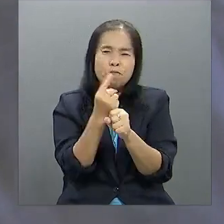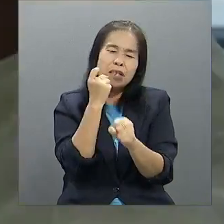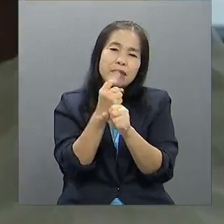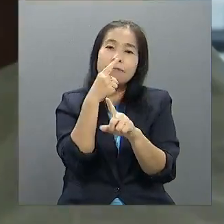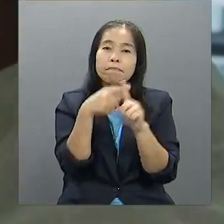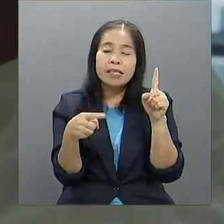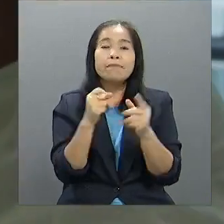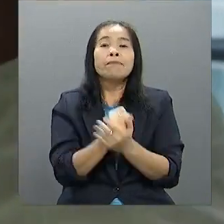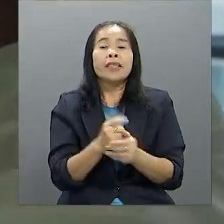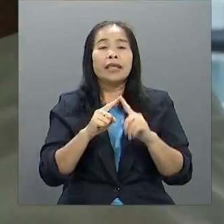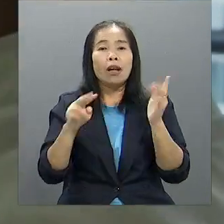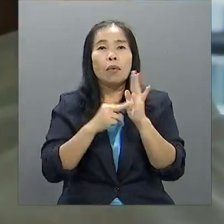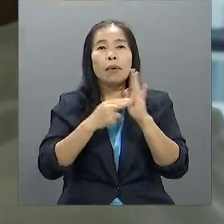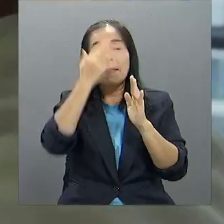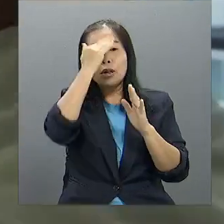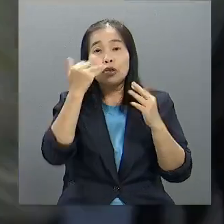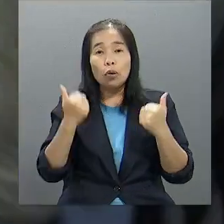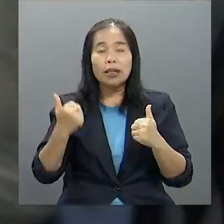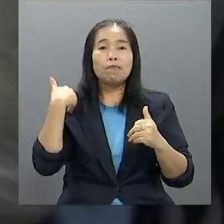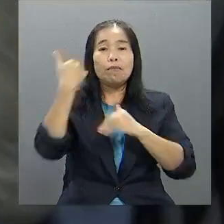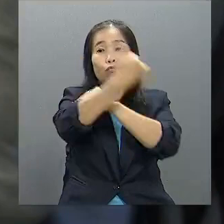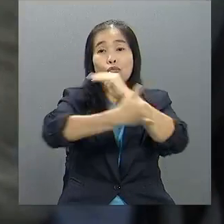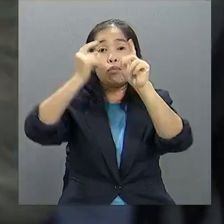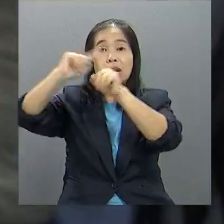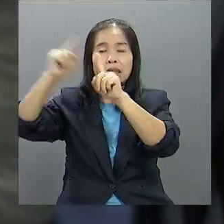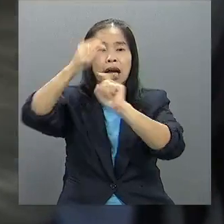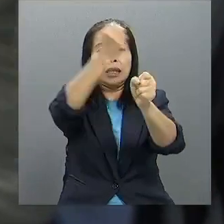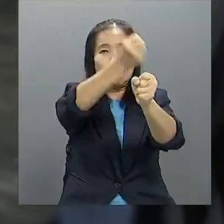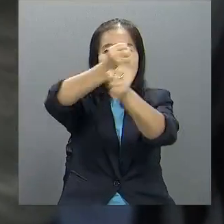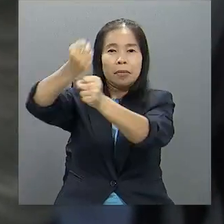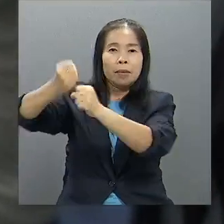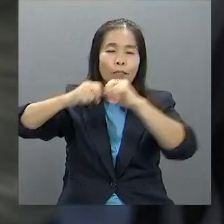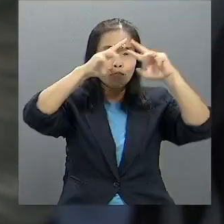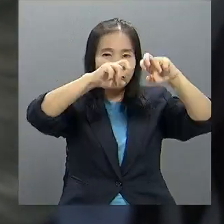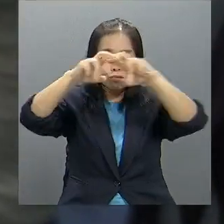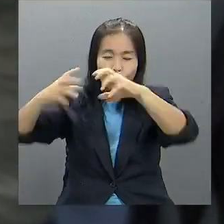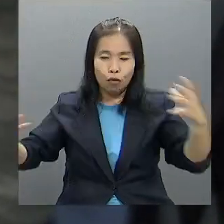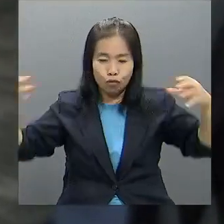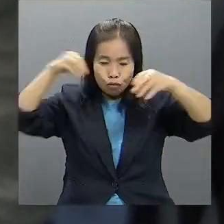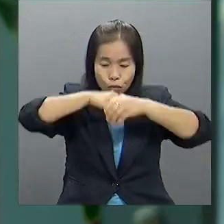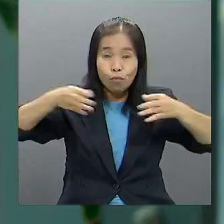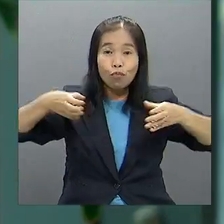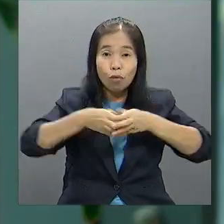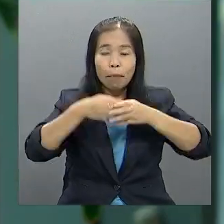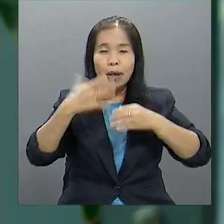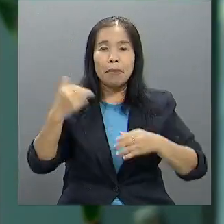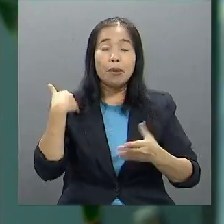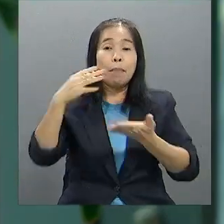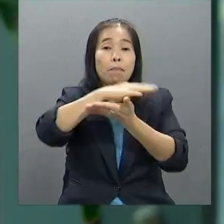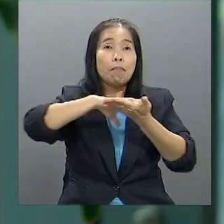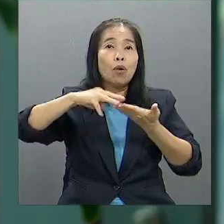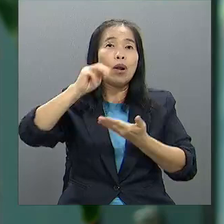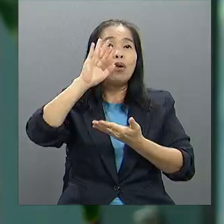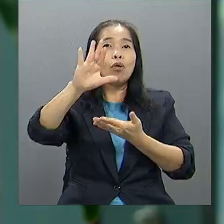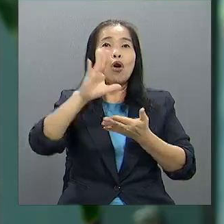ยเพราะว่าตอนนี้มีการร่วมมือทำกันทั่วโลกตอนนี้ล่าสุดมีผลการวิจัยแล้วที่มหาวิทยาลัยออกซ์ฟอร์ดทำร่วมกับบริษัทย